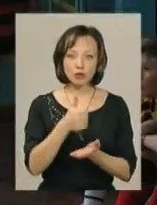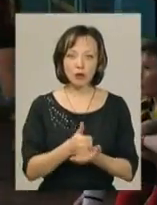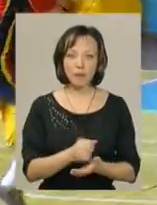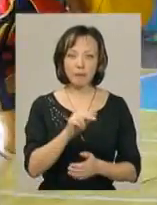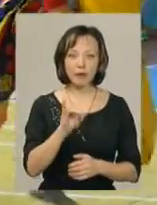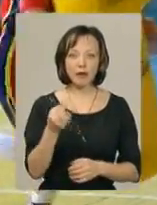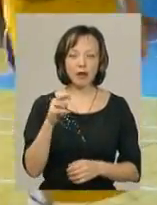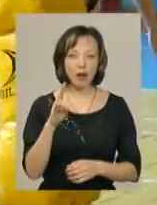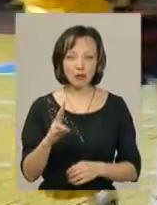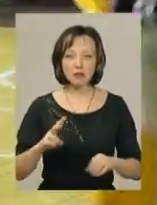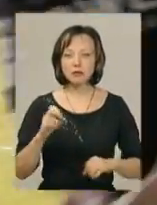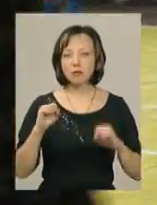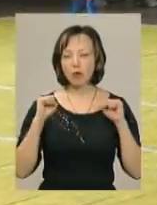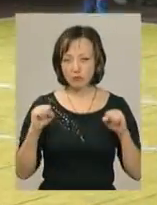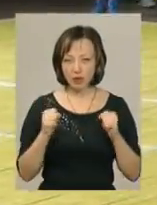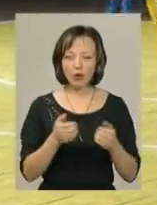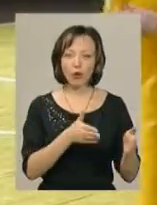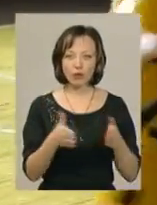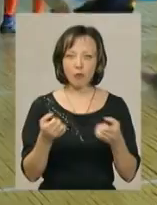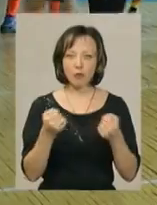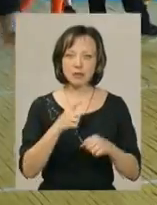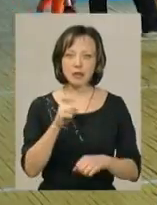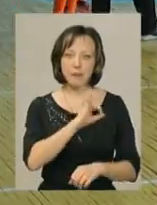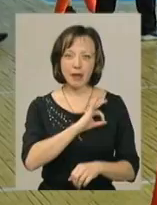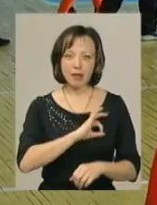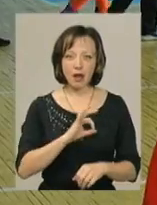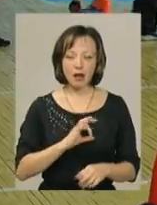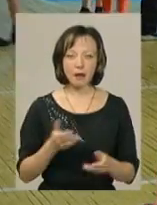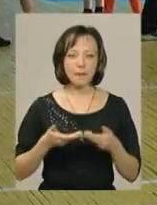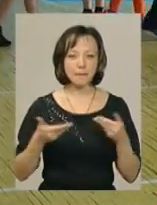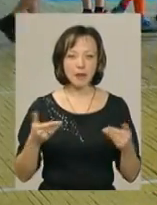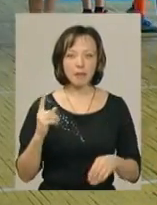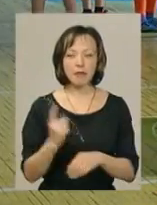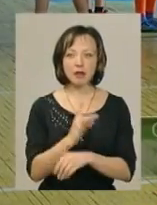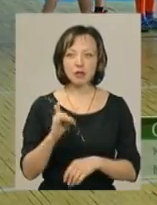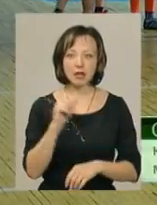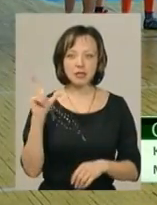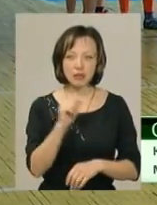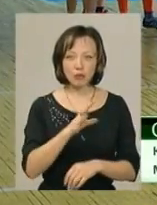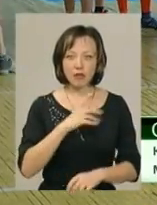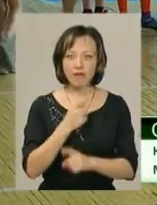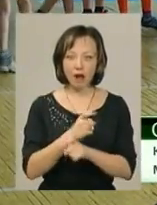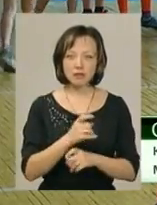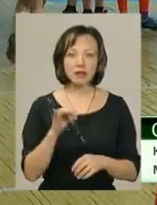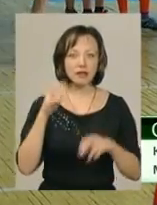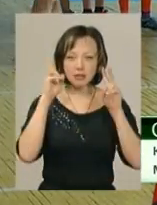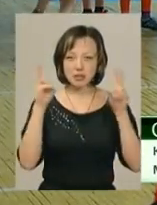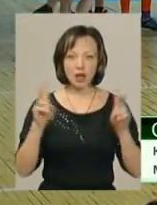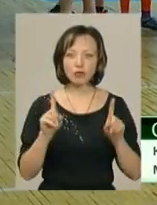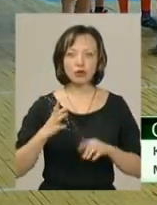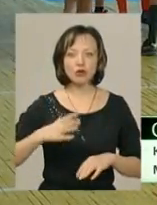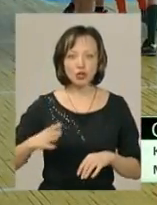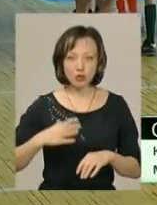Сергій Приян, каже, спортсмени готові поборотися за медалі. Ми перший раз туди їдемо, ми були в Австрії, ми теж не знали, чого